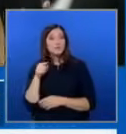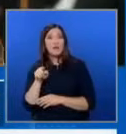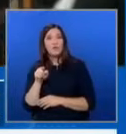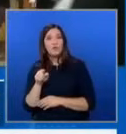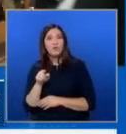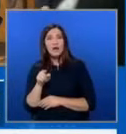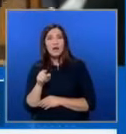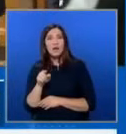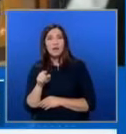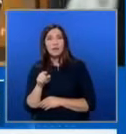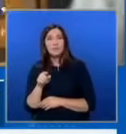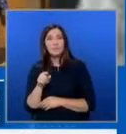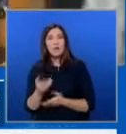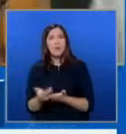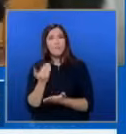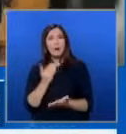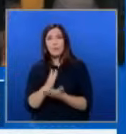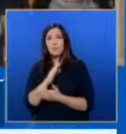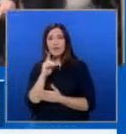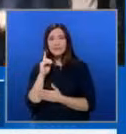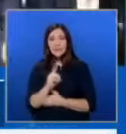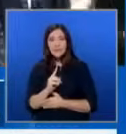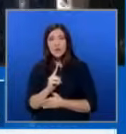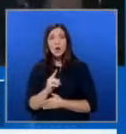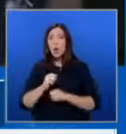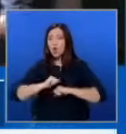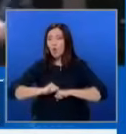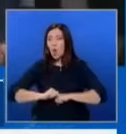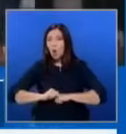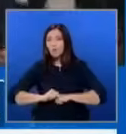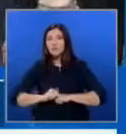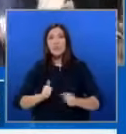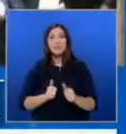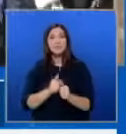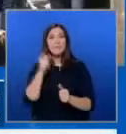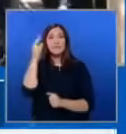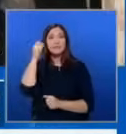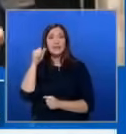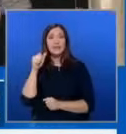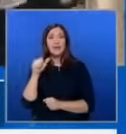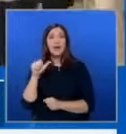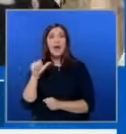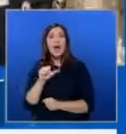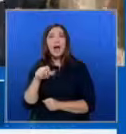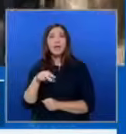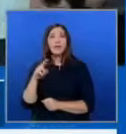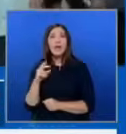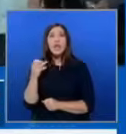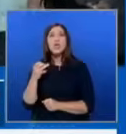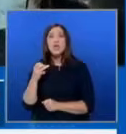това, по-рано през деня, от офиса на съпредседателя на АЛДЕ Илхан